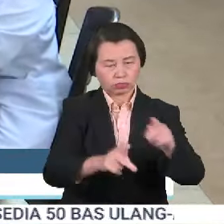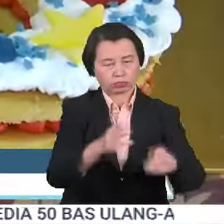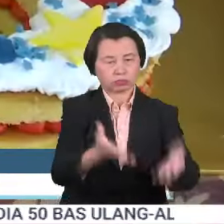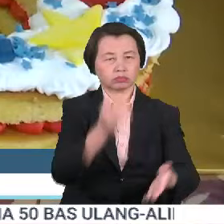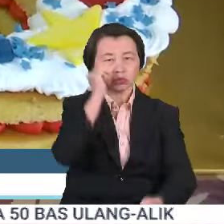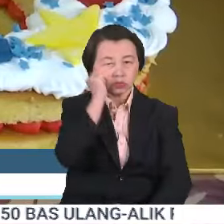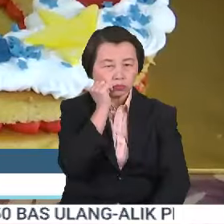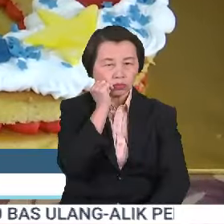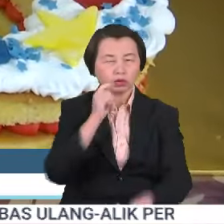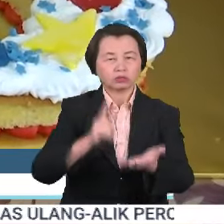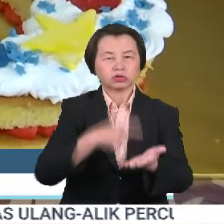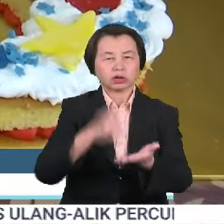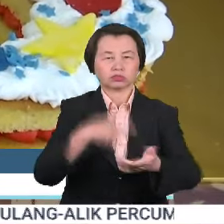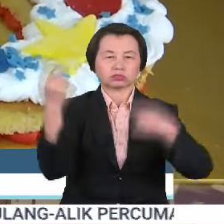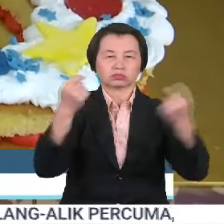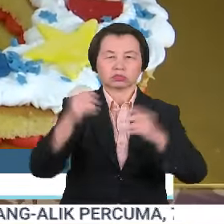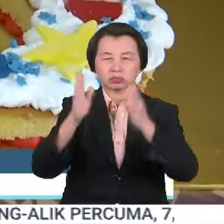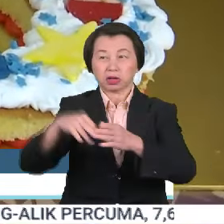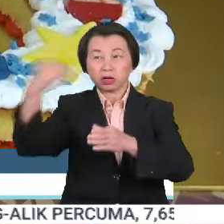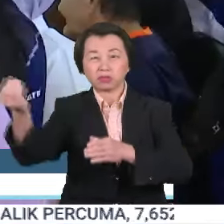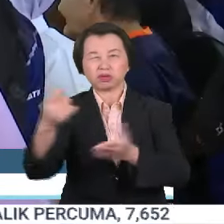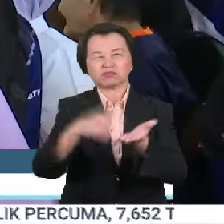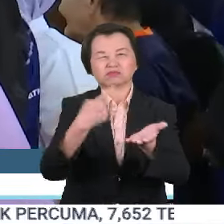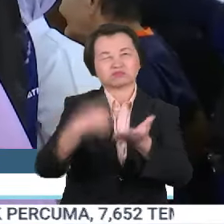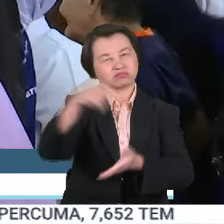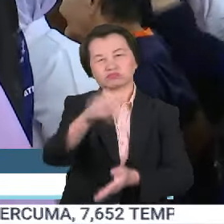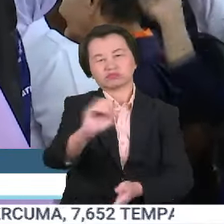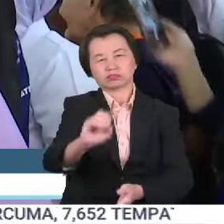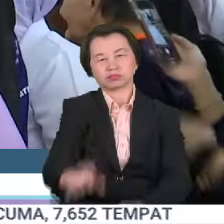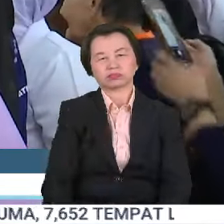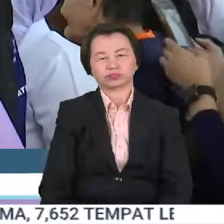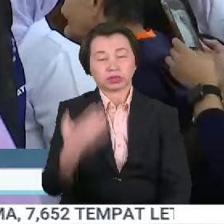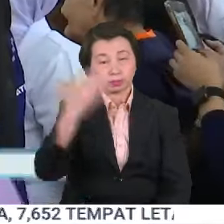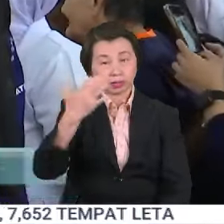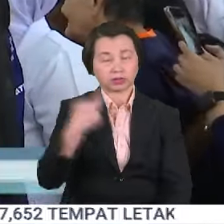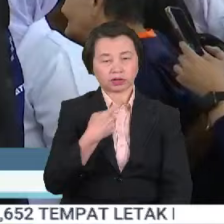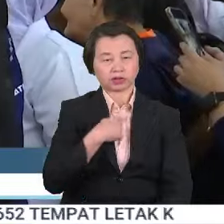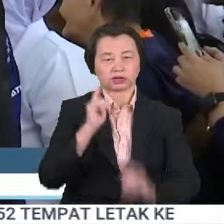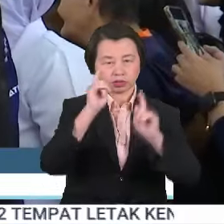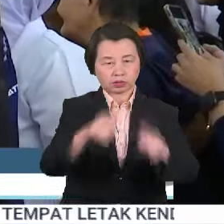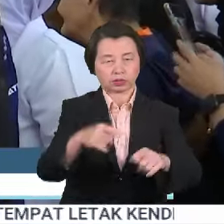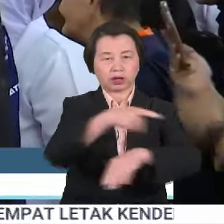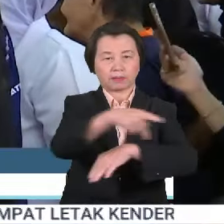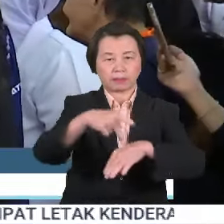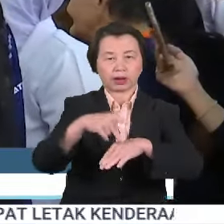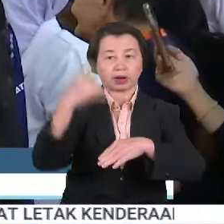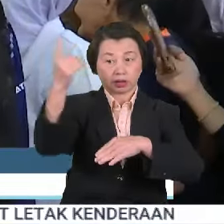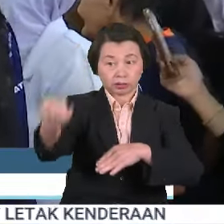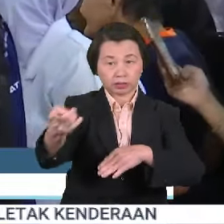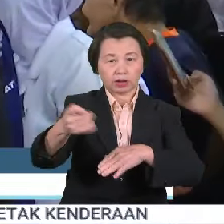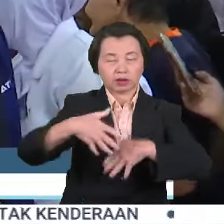Kebajikan itu jarang Dira ikan pihak luar Biasanya kami akan berkumpul di Padang penipuan yang di depan dan